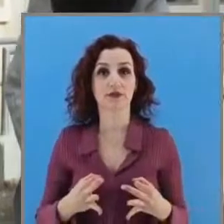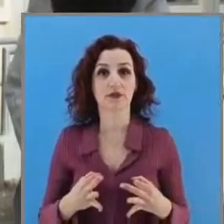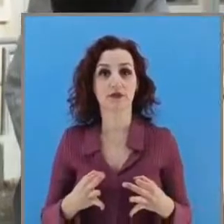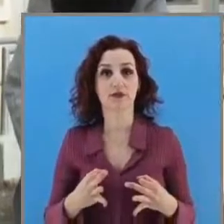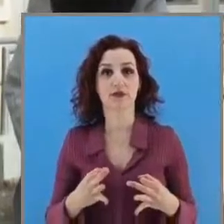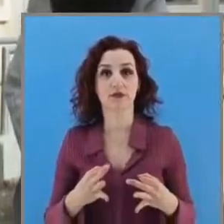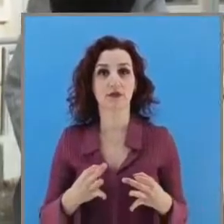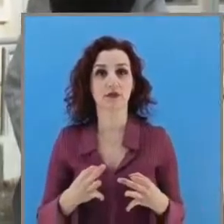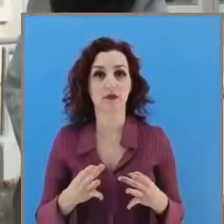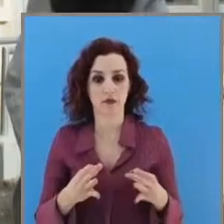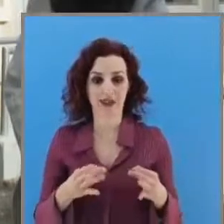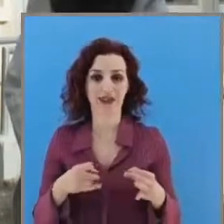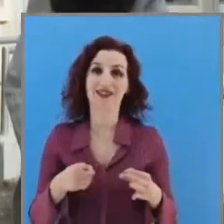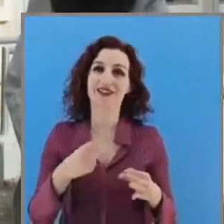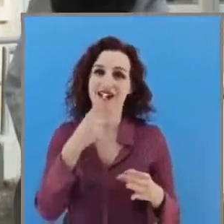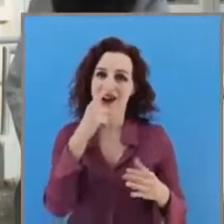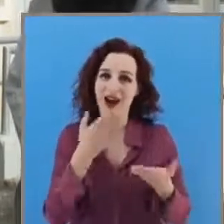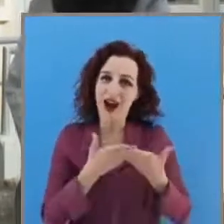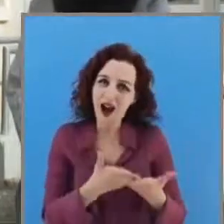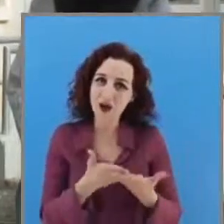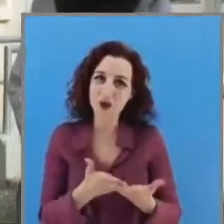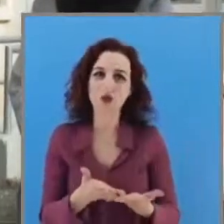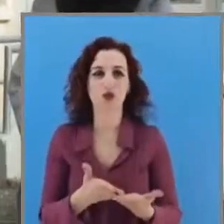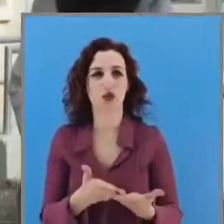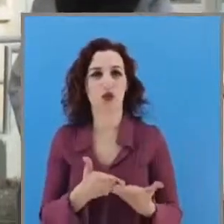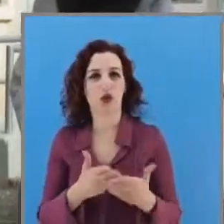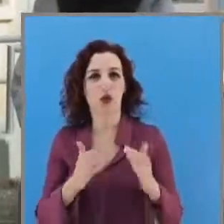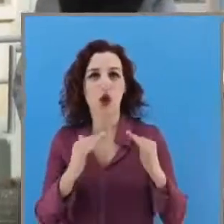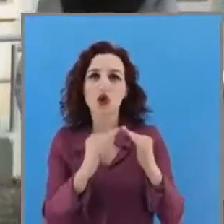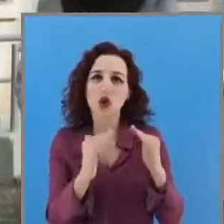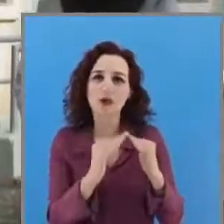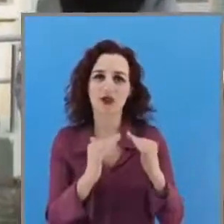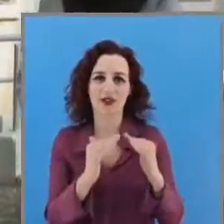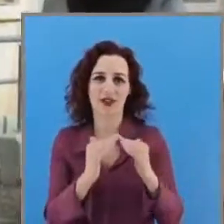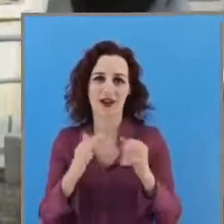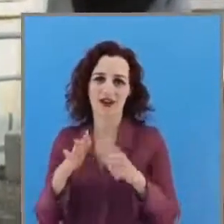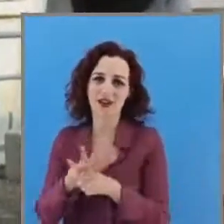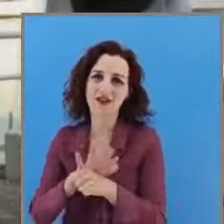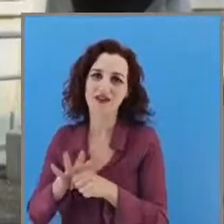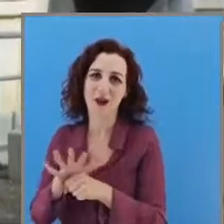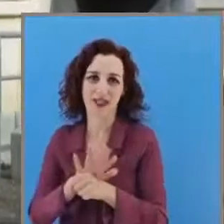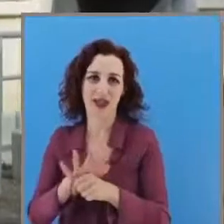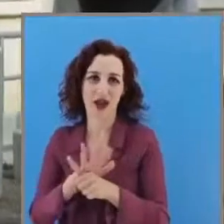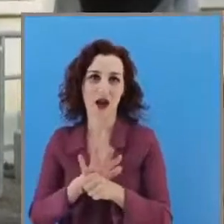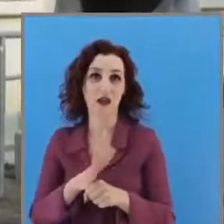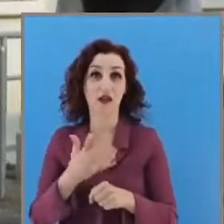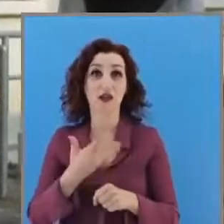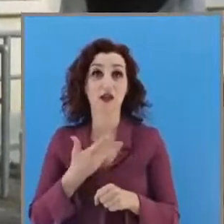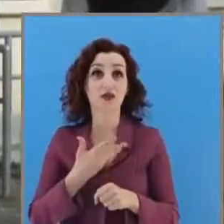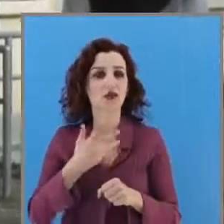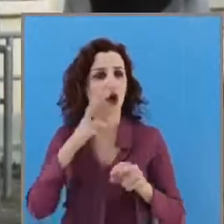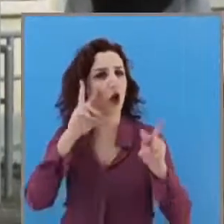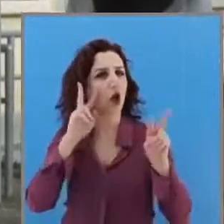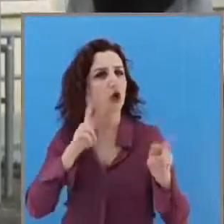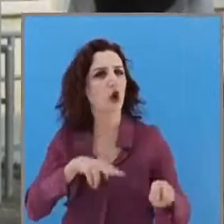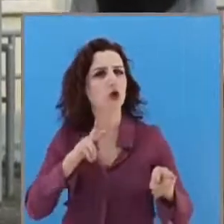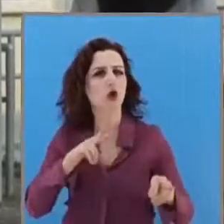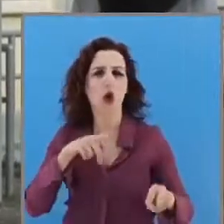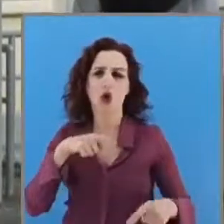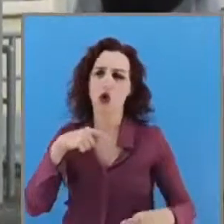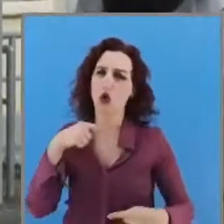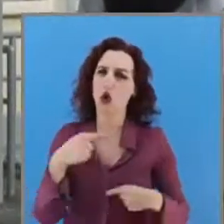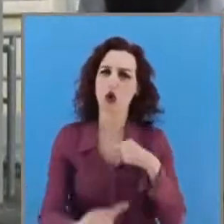e territoriale che parte dal monitoraggio costante, in questo caso dei malati di Covid,